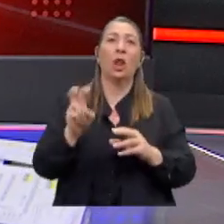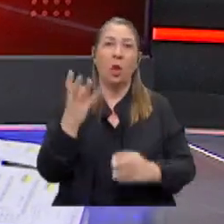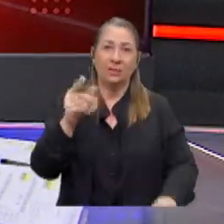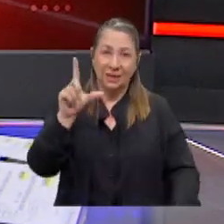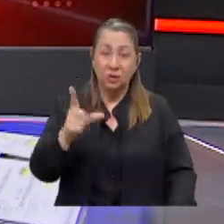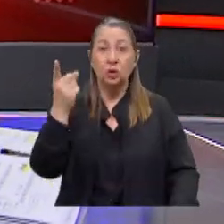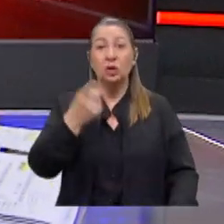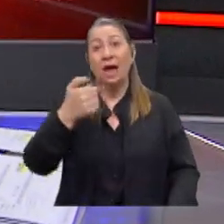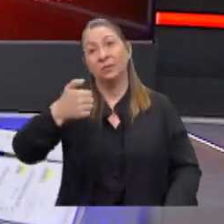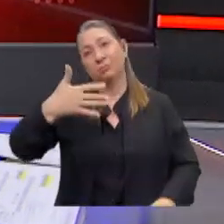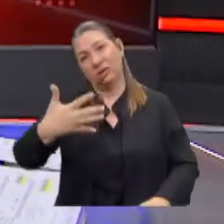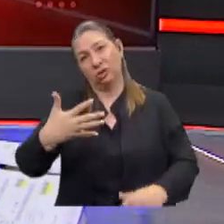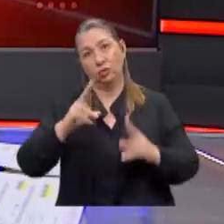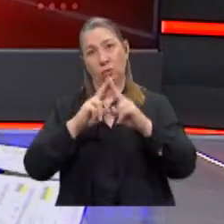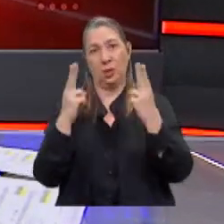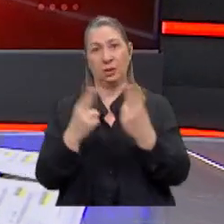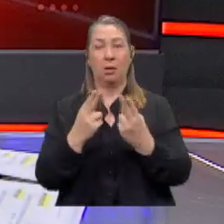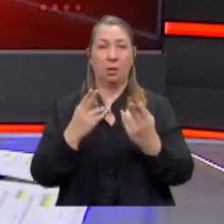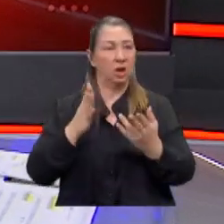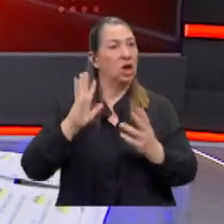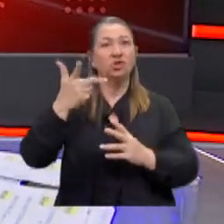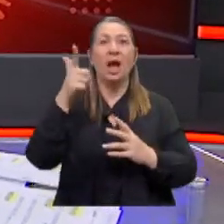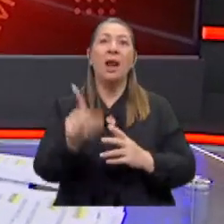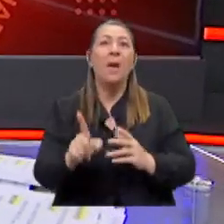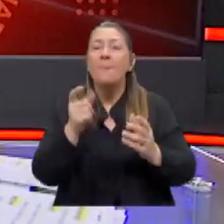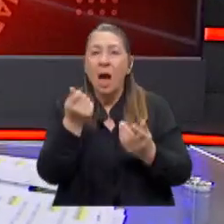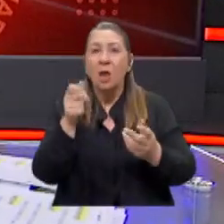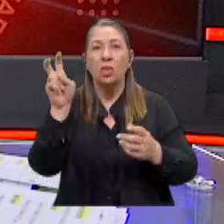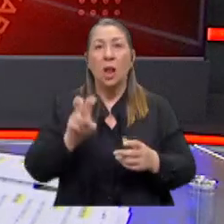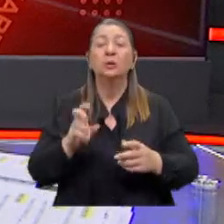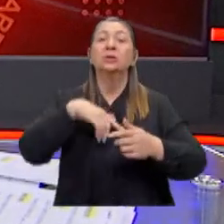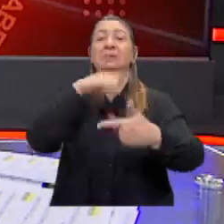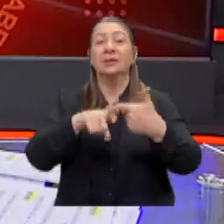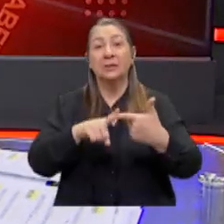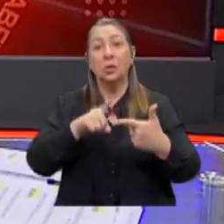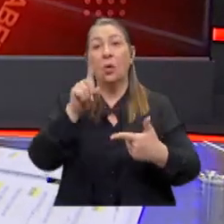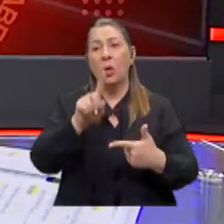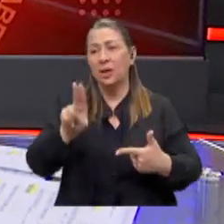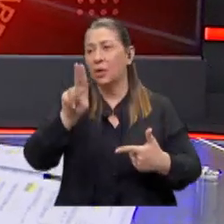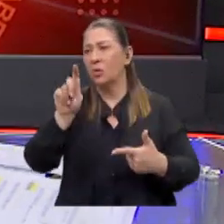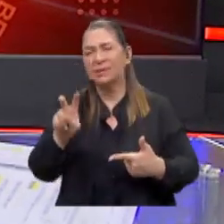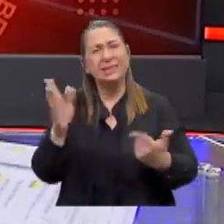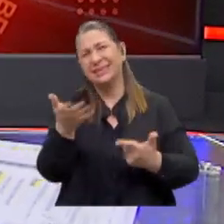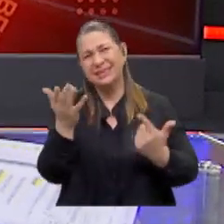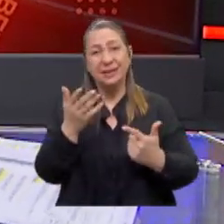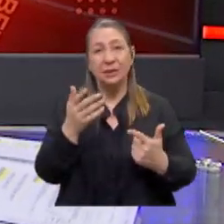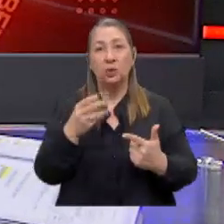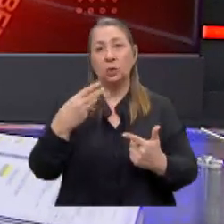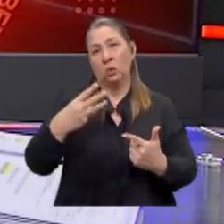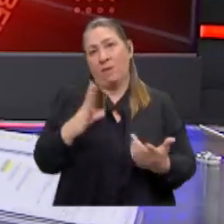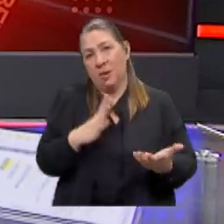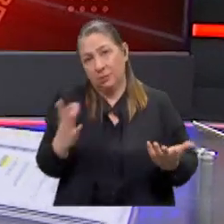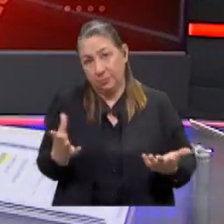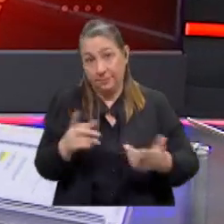olmalı. %65'te dünyada kullanan para o. Sonra arkasından %20'ye yakın 17-18 öyle bir şey euro